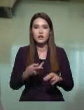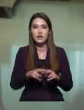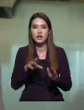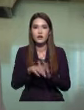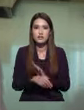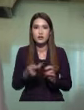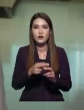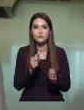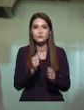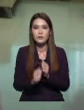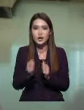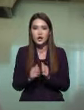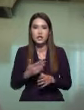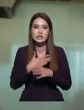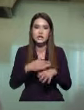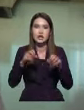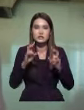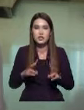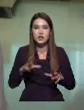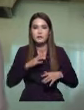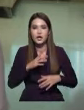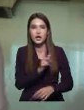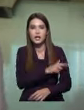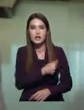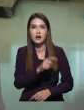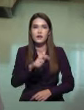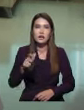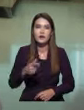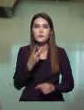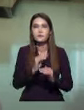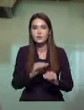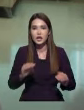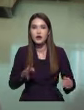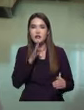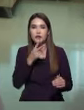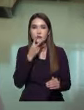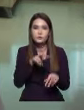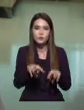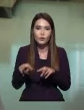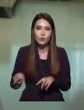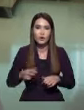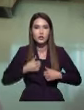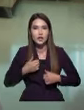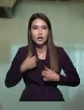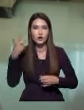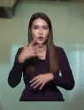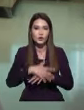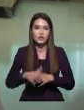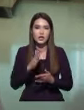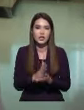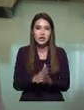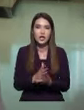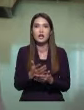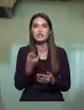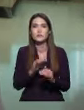оған психологтар көмектесет. Мейірбикелер мен дәрігерлер де анамен тығыз байланыс орнатып, оған жағдайды түсіндіруге тырысады. Баланы анасына қауыштырғанға